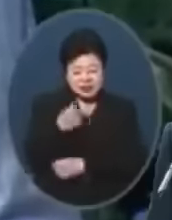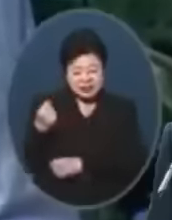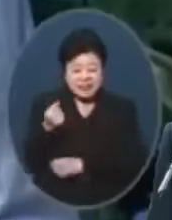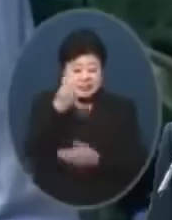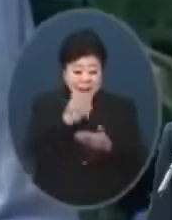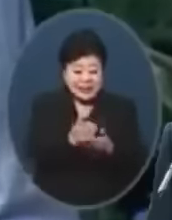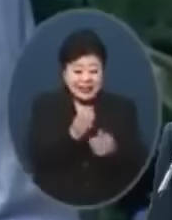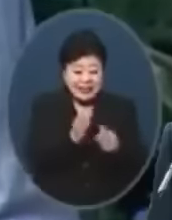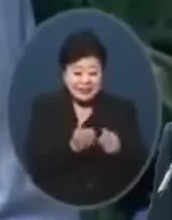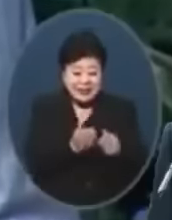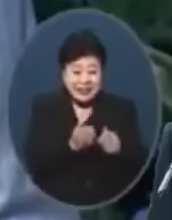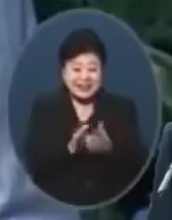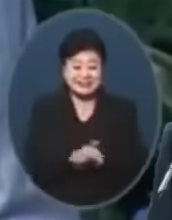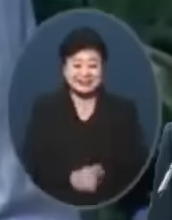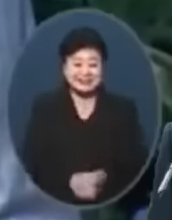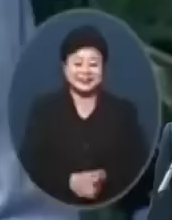것입니다.